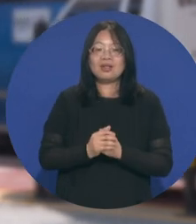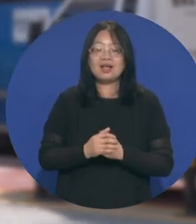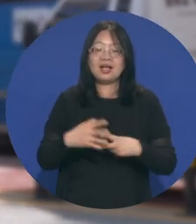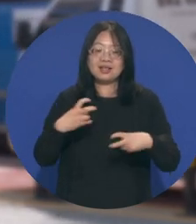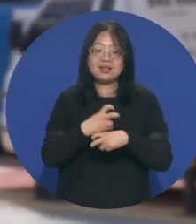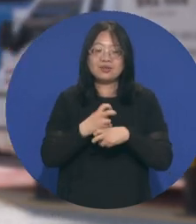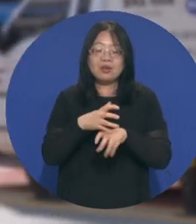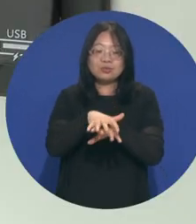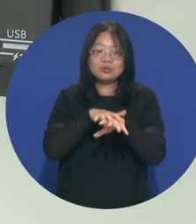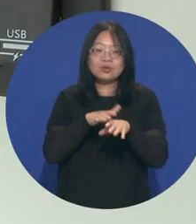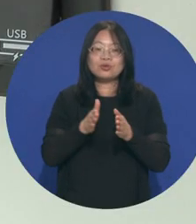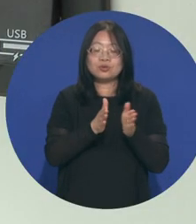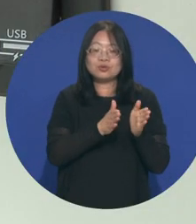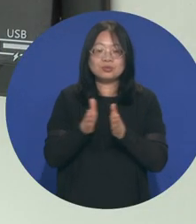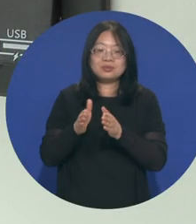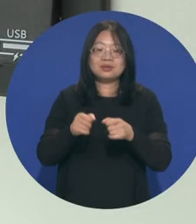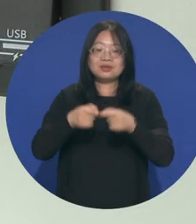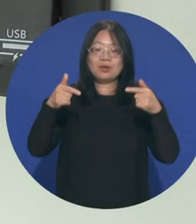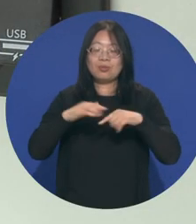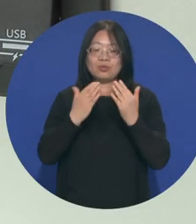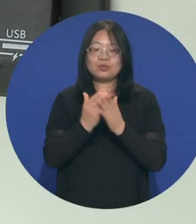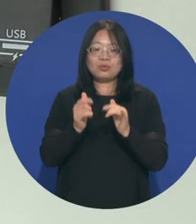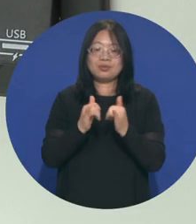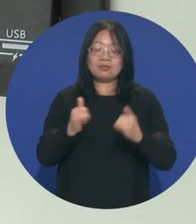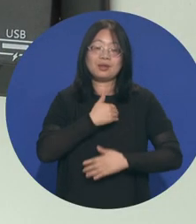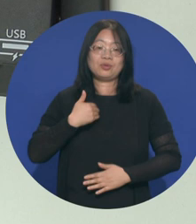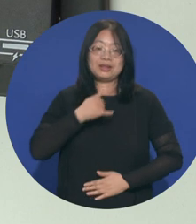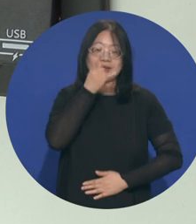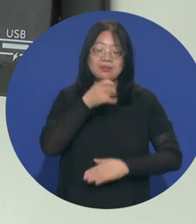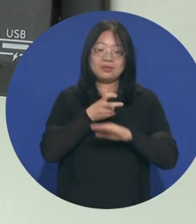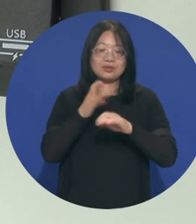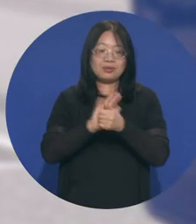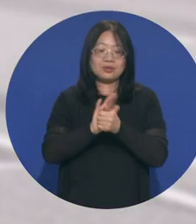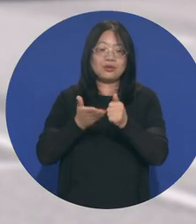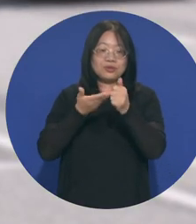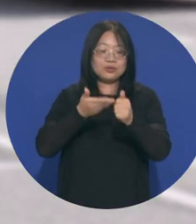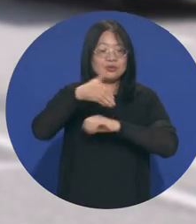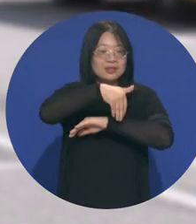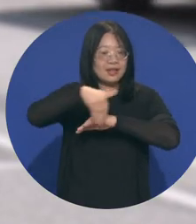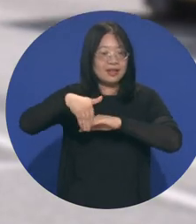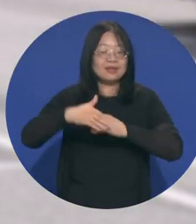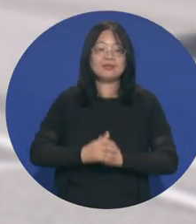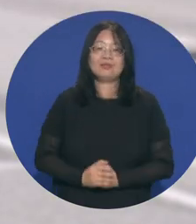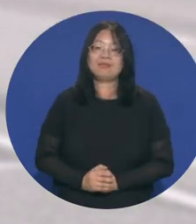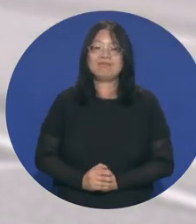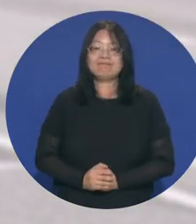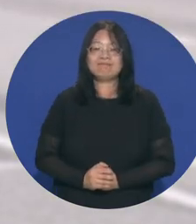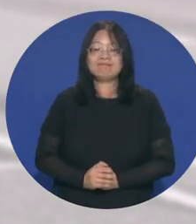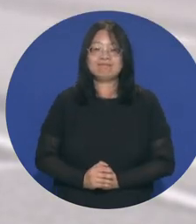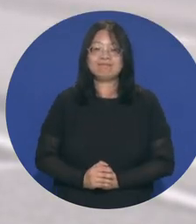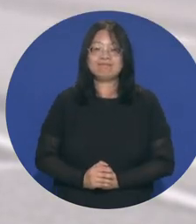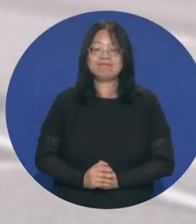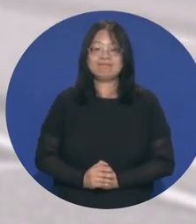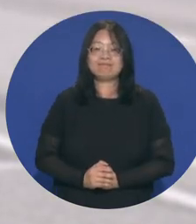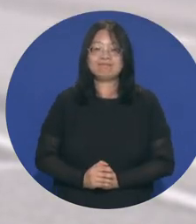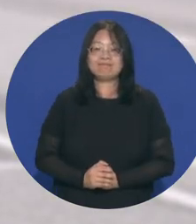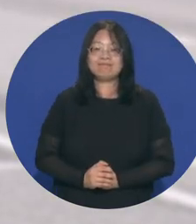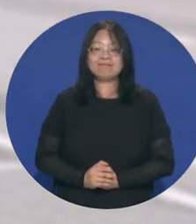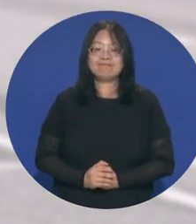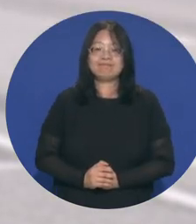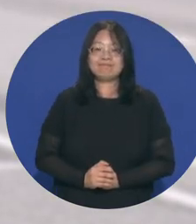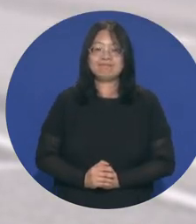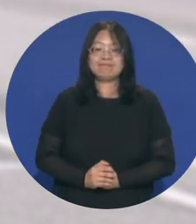인프라를 개선하고 모든 도민이 만족할 수 있는 버스 서비스를 제공할 계획입니다 GTV 뉴스 한혜란